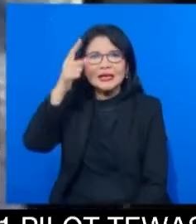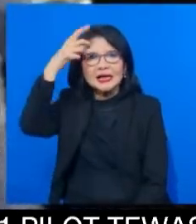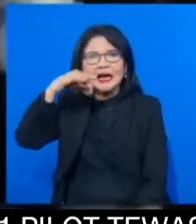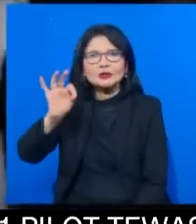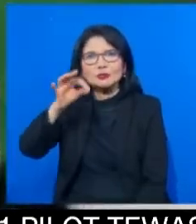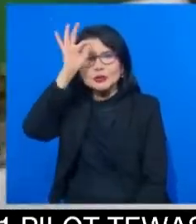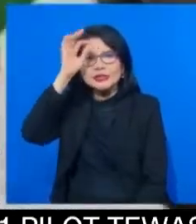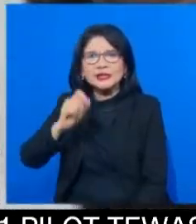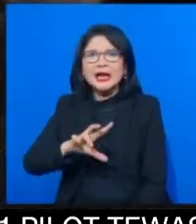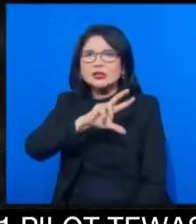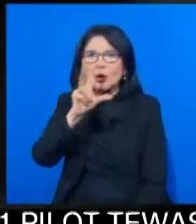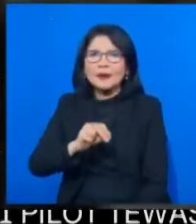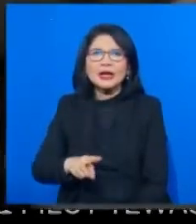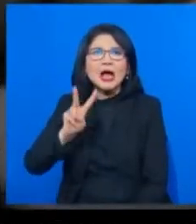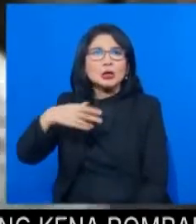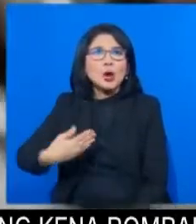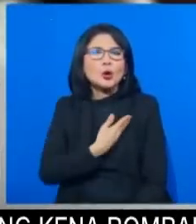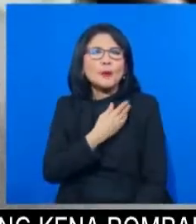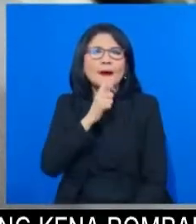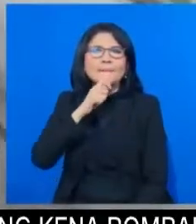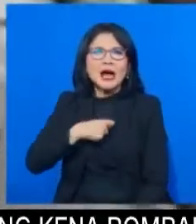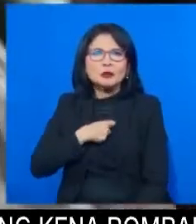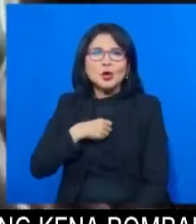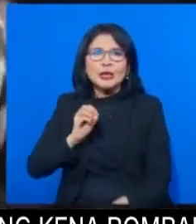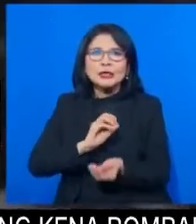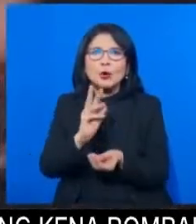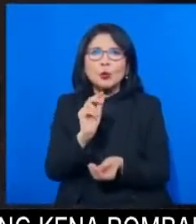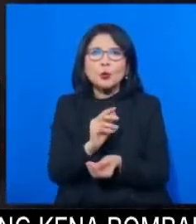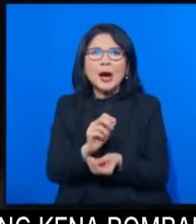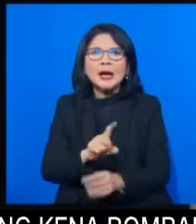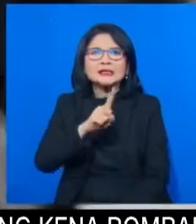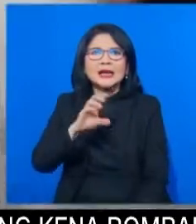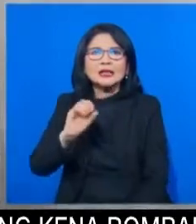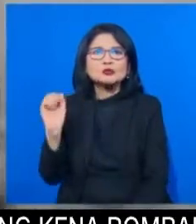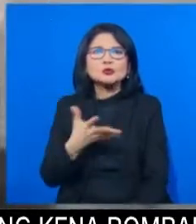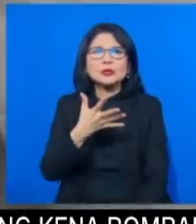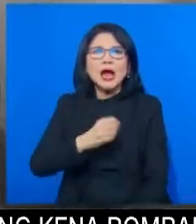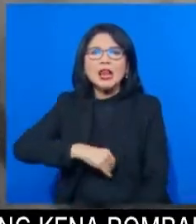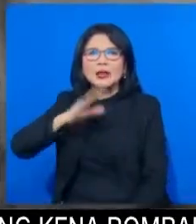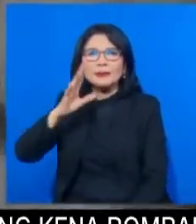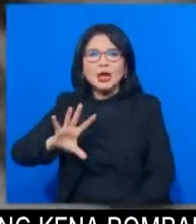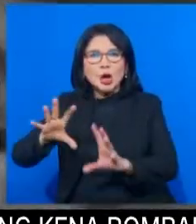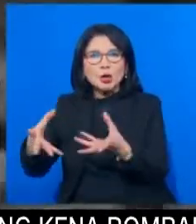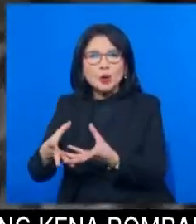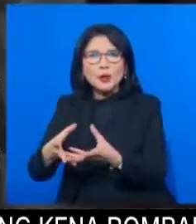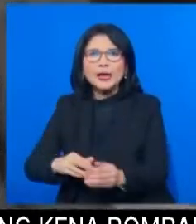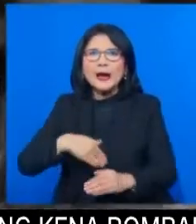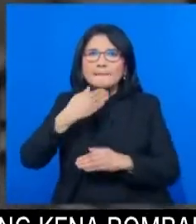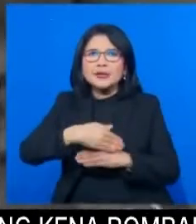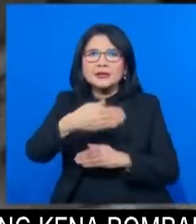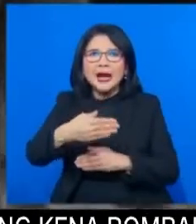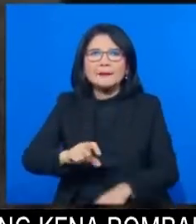Barat. Kedua korban mengaku sudah mengirimkan uang ratusan juta rupiah kepada Wawan dan kelompoknya secara bertahap